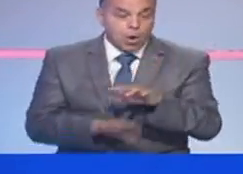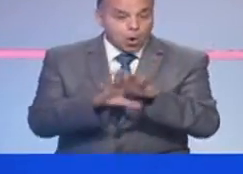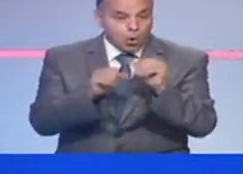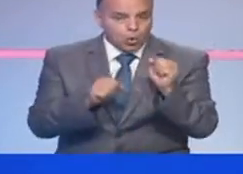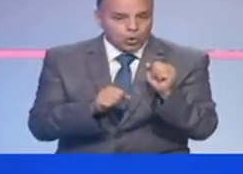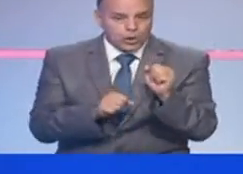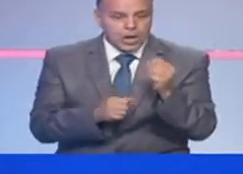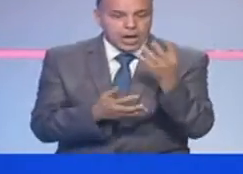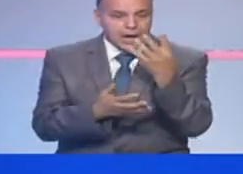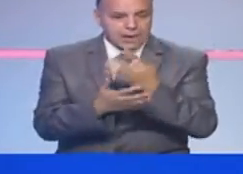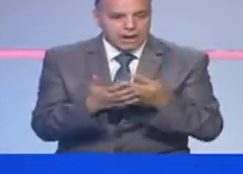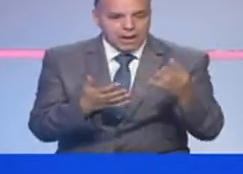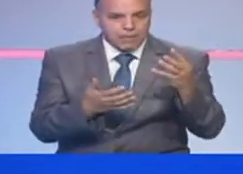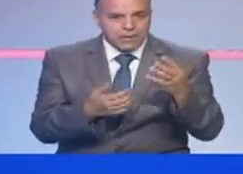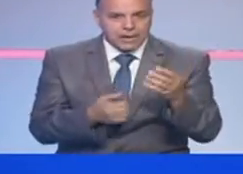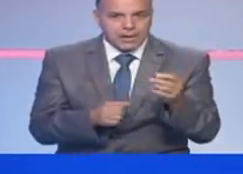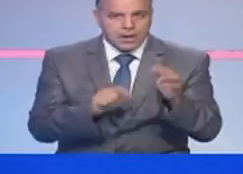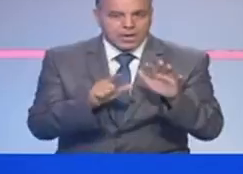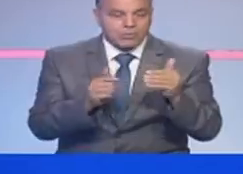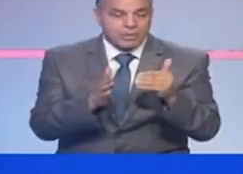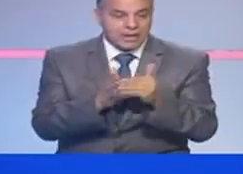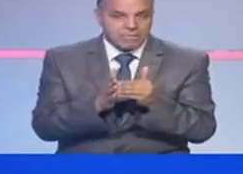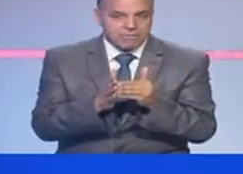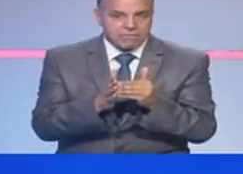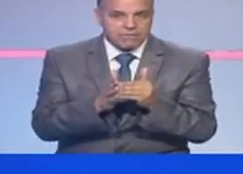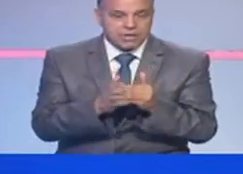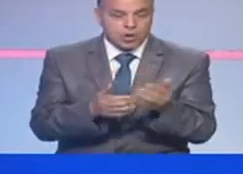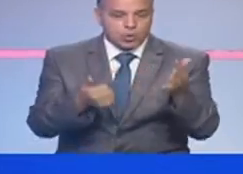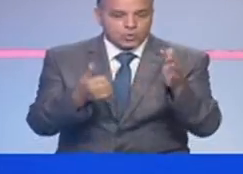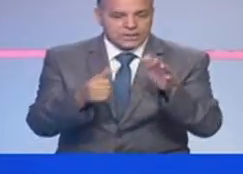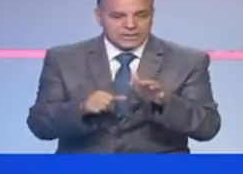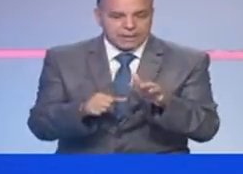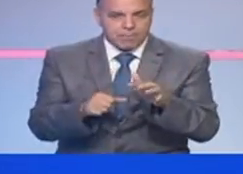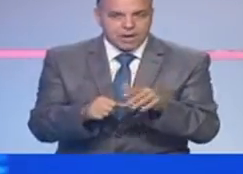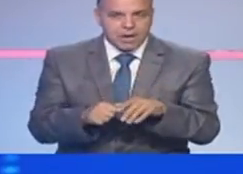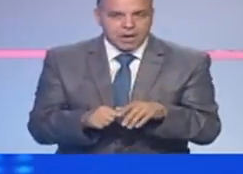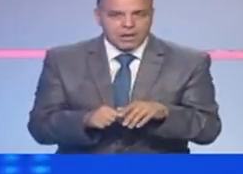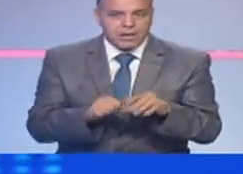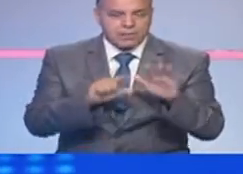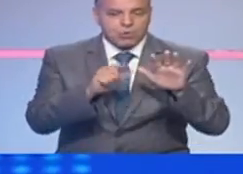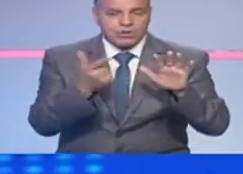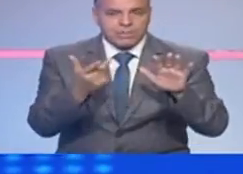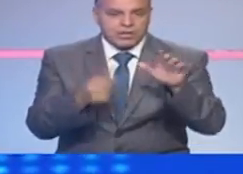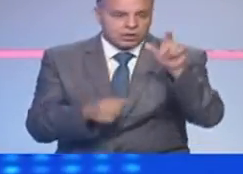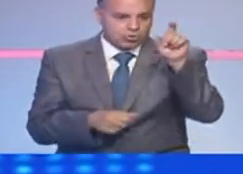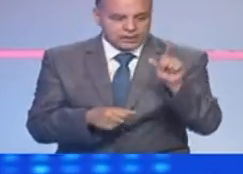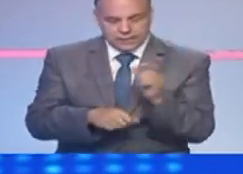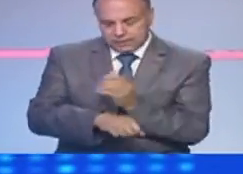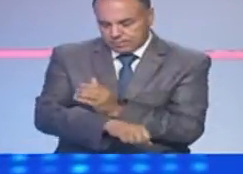اربعه ملايين وخمسه وسبعين الف وستمائه وثمانيه وسبعين